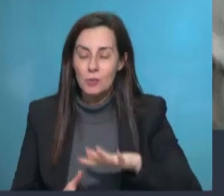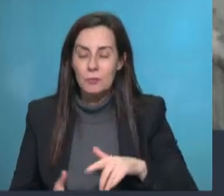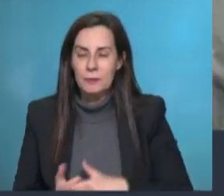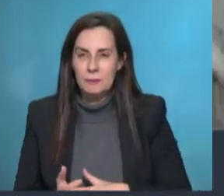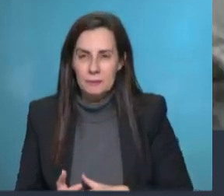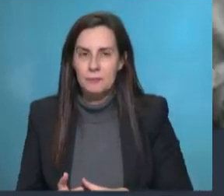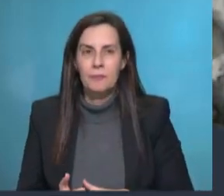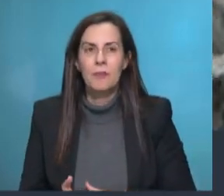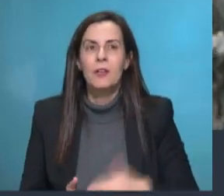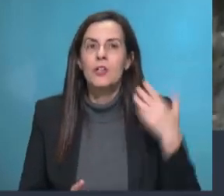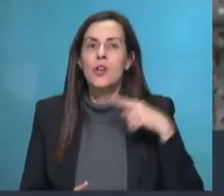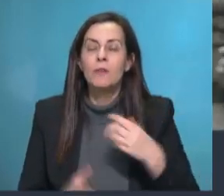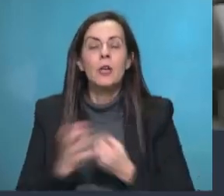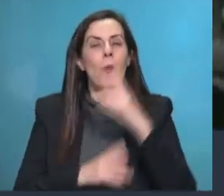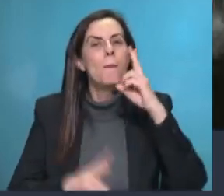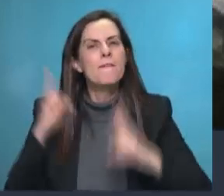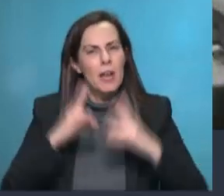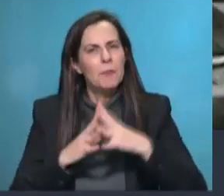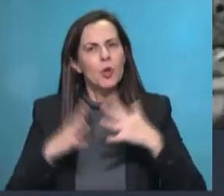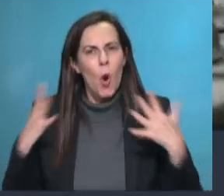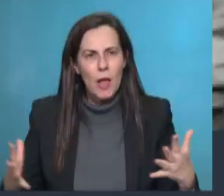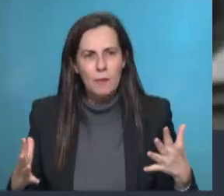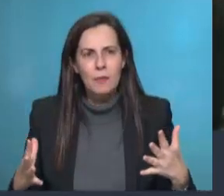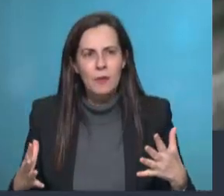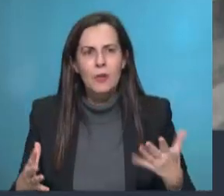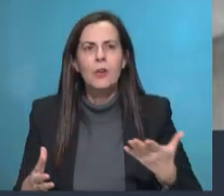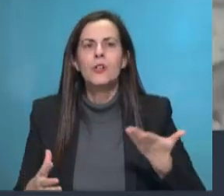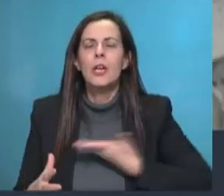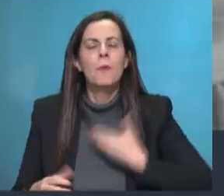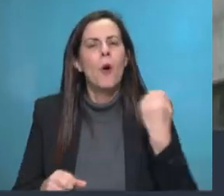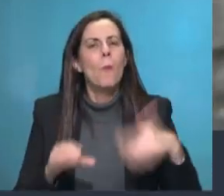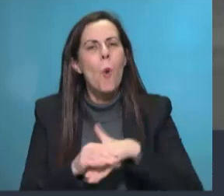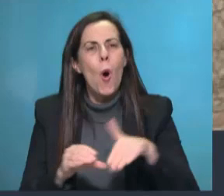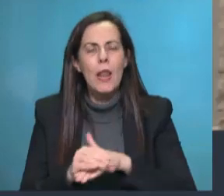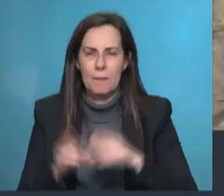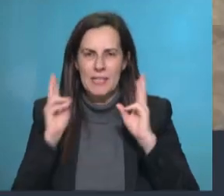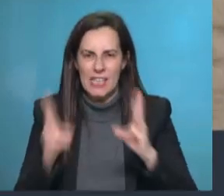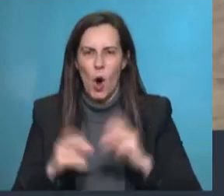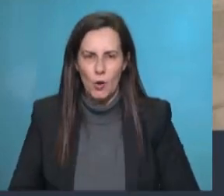לפני כמה שנים והקימו מפעלים גדולים אשר שאבו ידיים עובדות מהעיירה